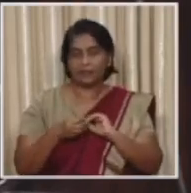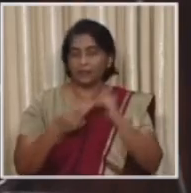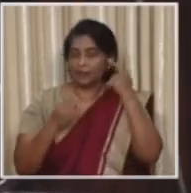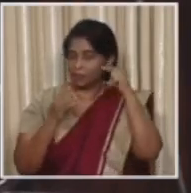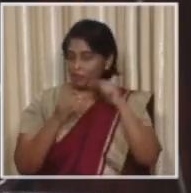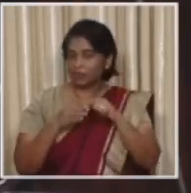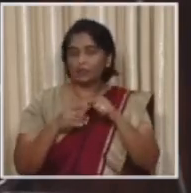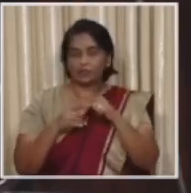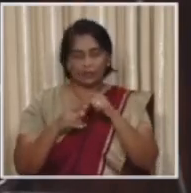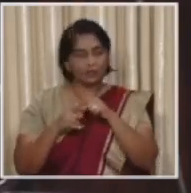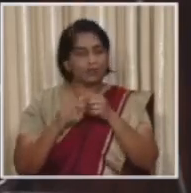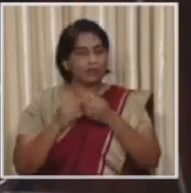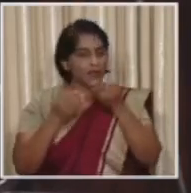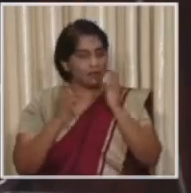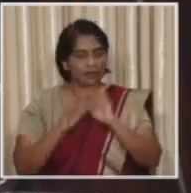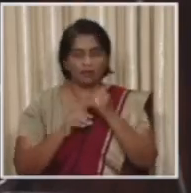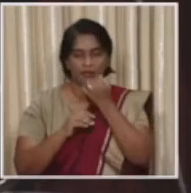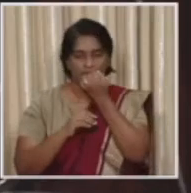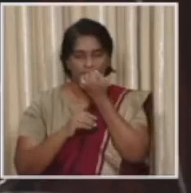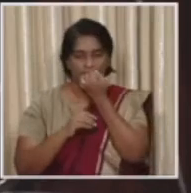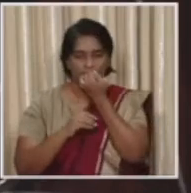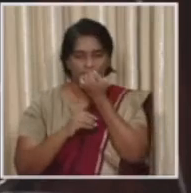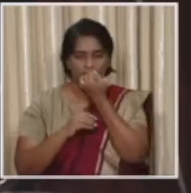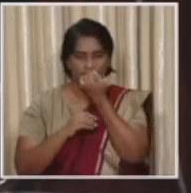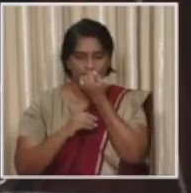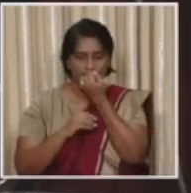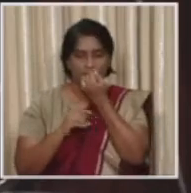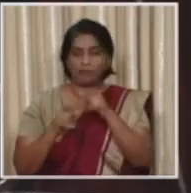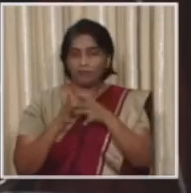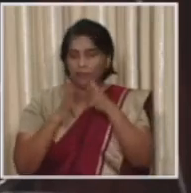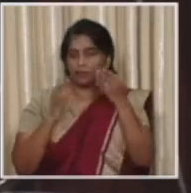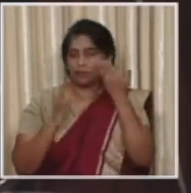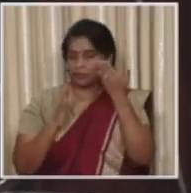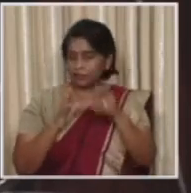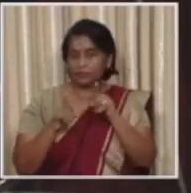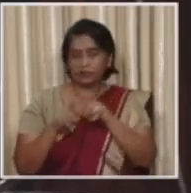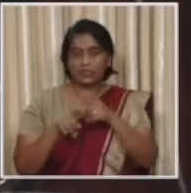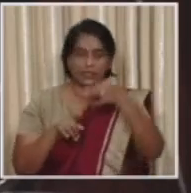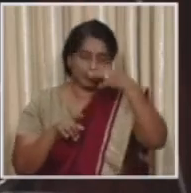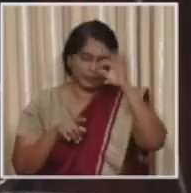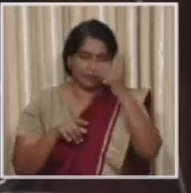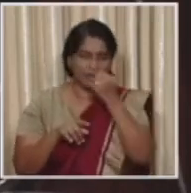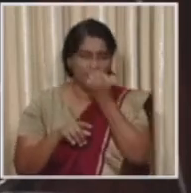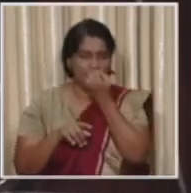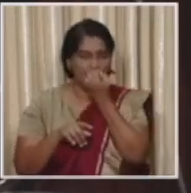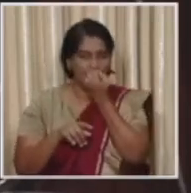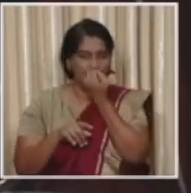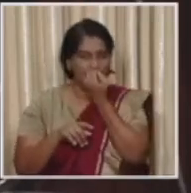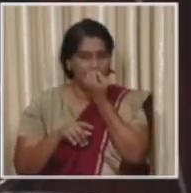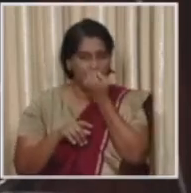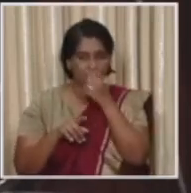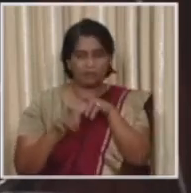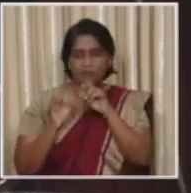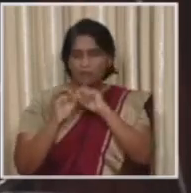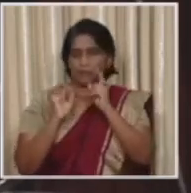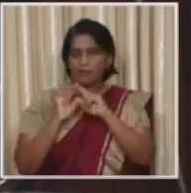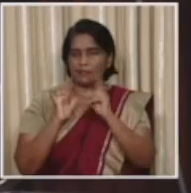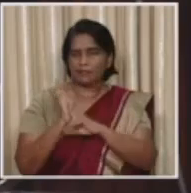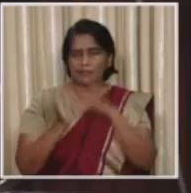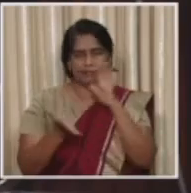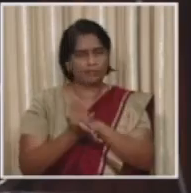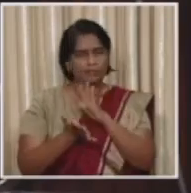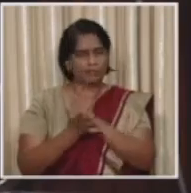ඊට පස්සේ අවසාන වශයෙන් මෙහි බොහෝ තැන්වල අපිට පේන ආකාරයට නම් සිංහල මේ කෙටුම්පතේ බොහෝ මුද්‍රිත දෝෂ